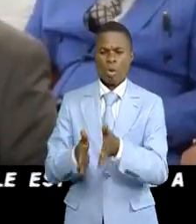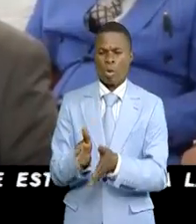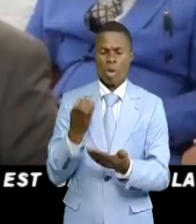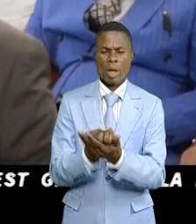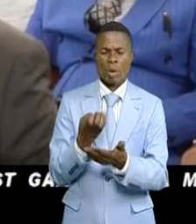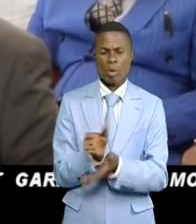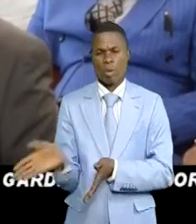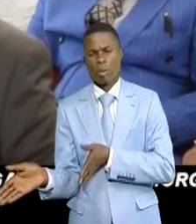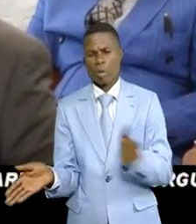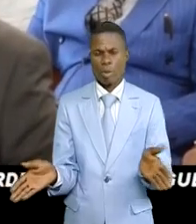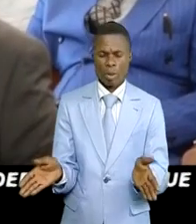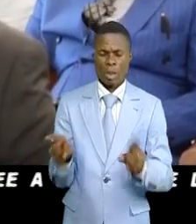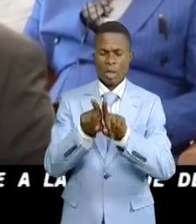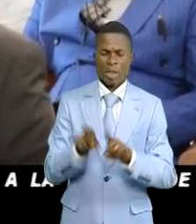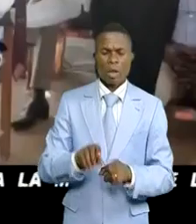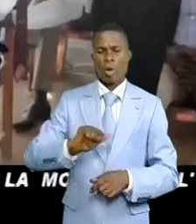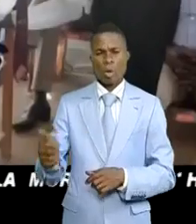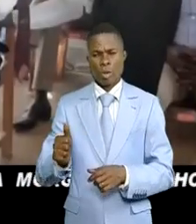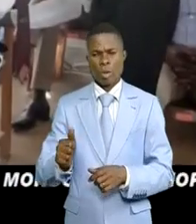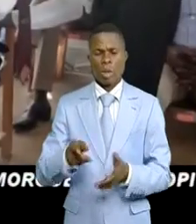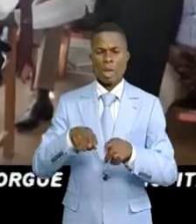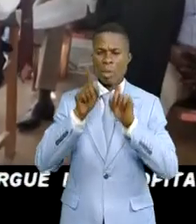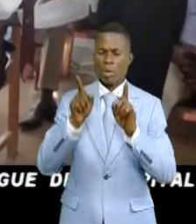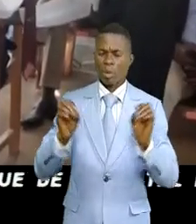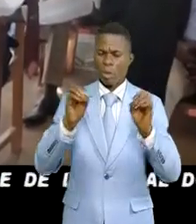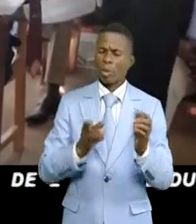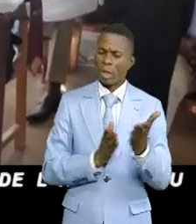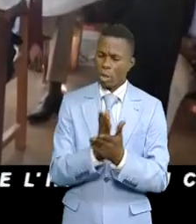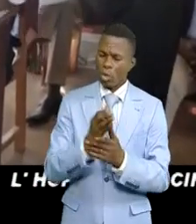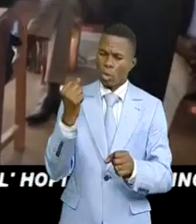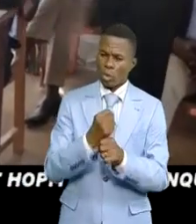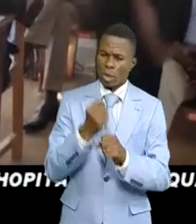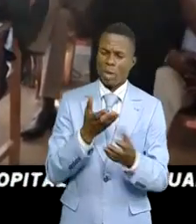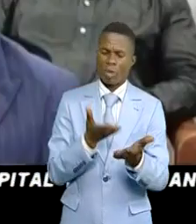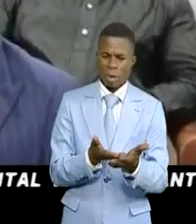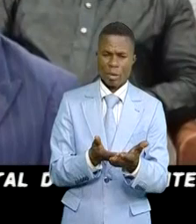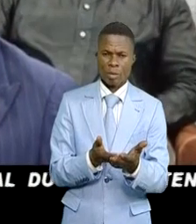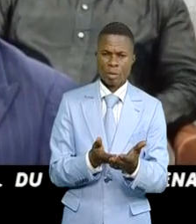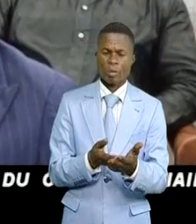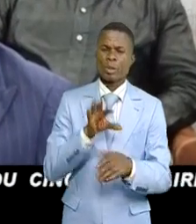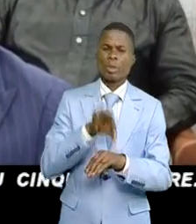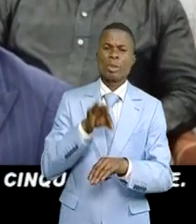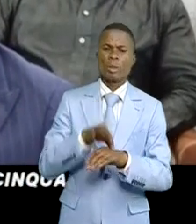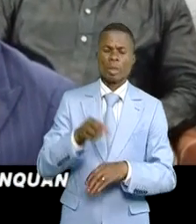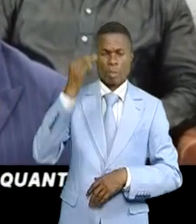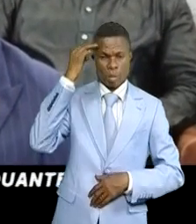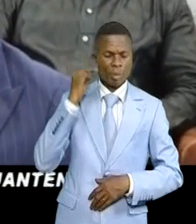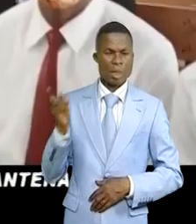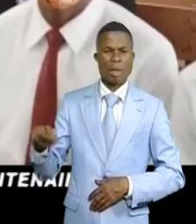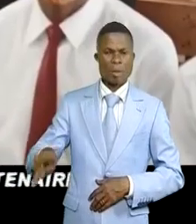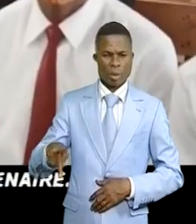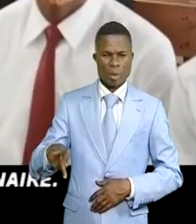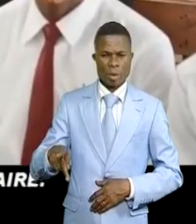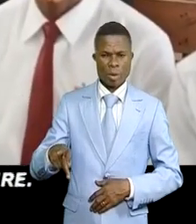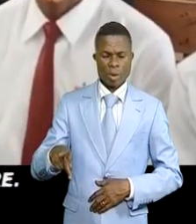économiques et tant d'autres assujettis insolvables de s'acquitter de leurs obligations fiscales. L'occasion pour le ministre provincial